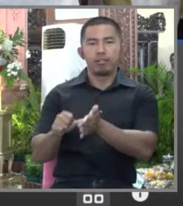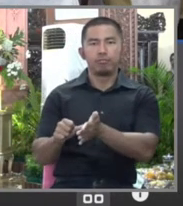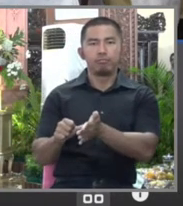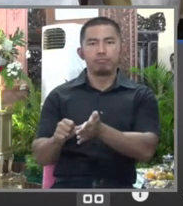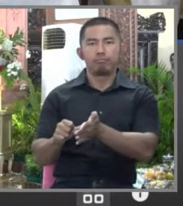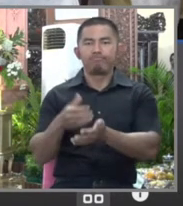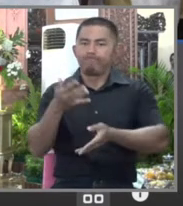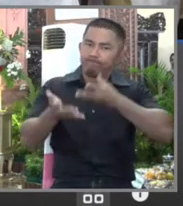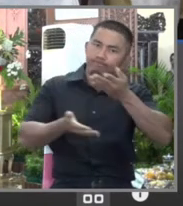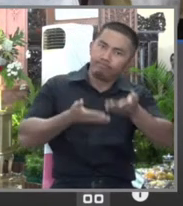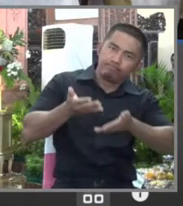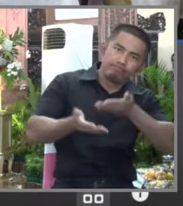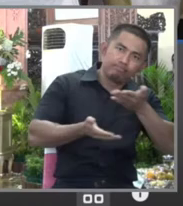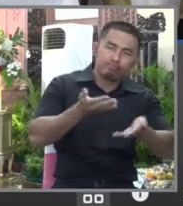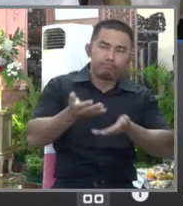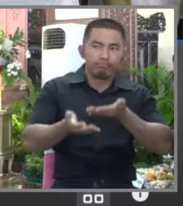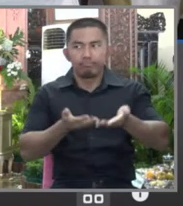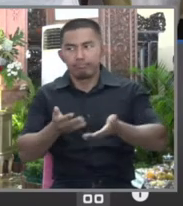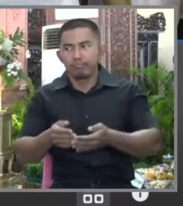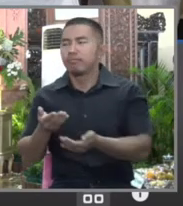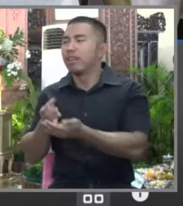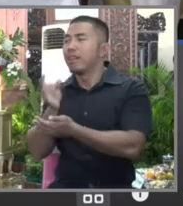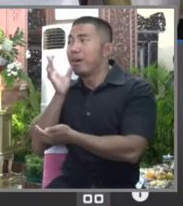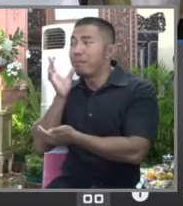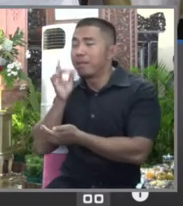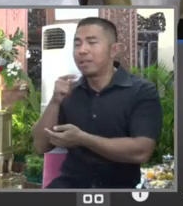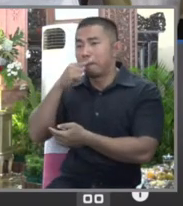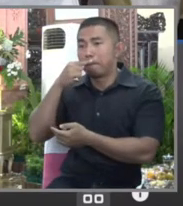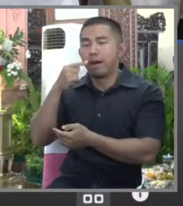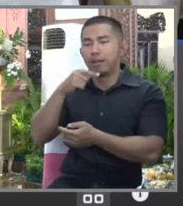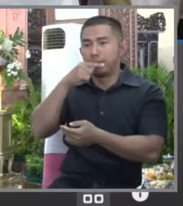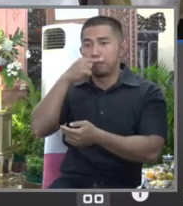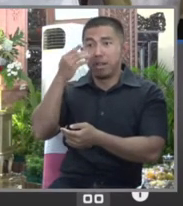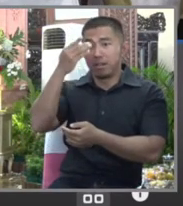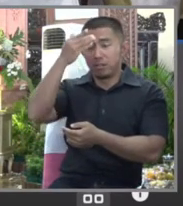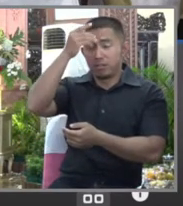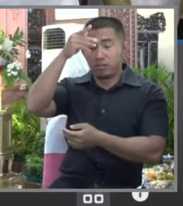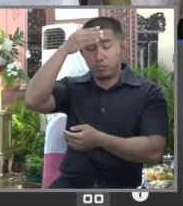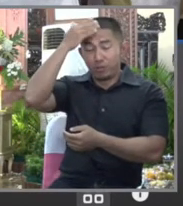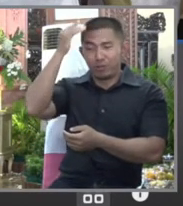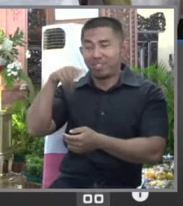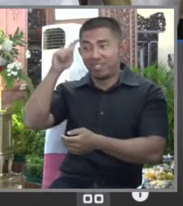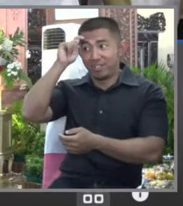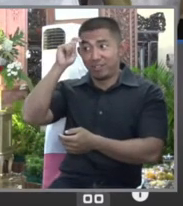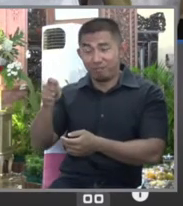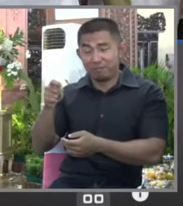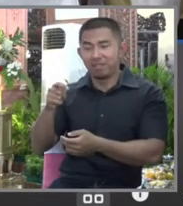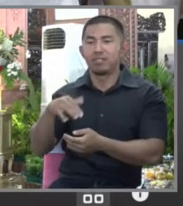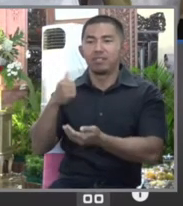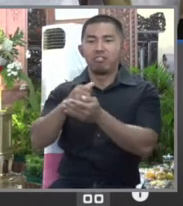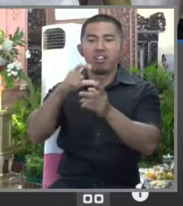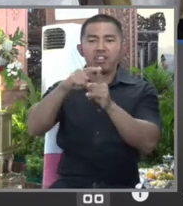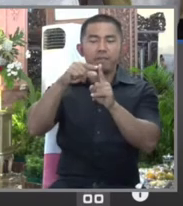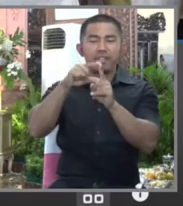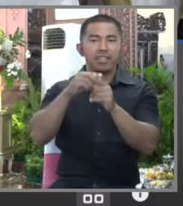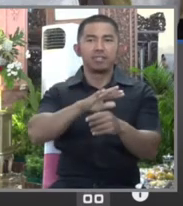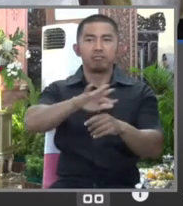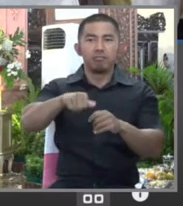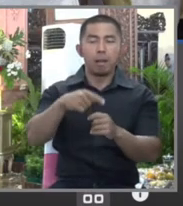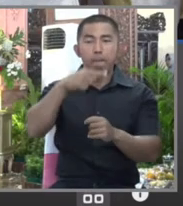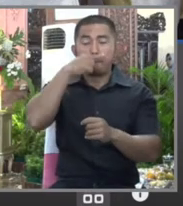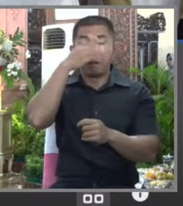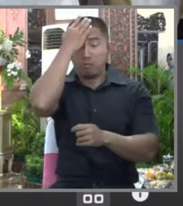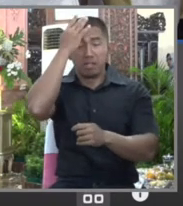berdiri Bapak Gubernur Bapak Gubernur yang saya hormati Bapak ketua DPRD yang bisa hormati bapak bupati